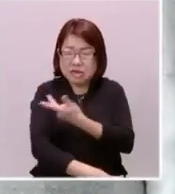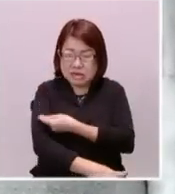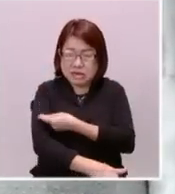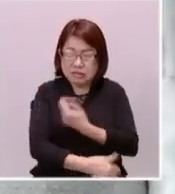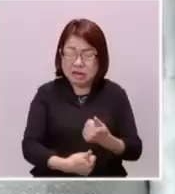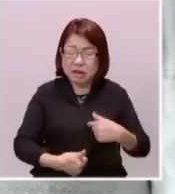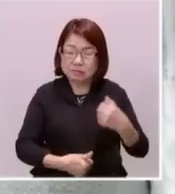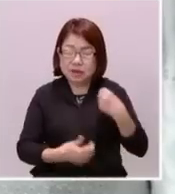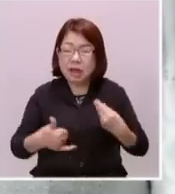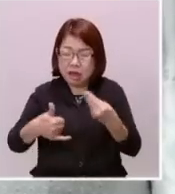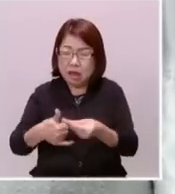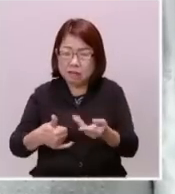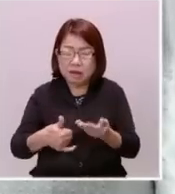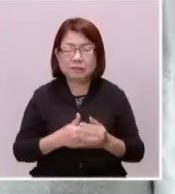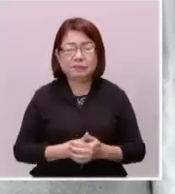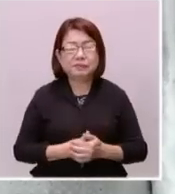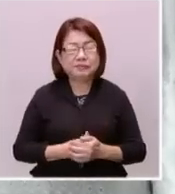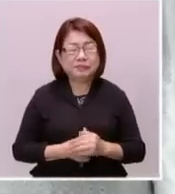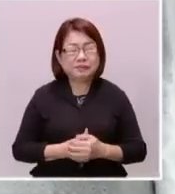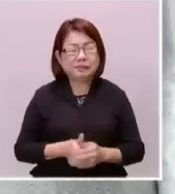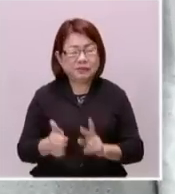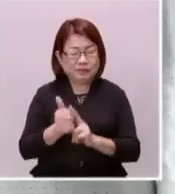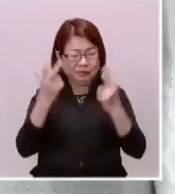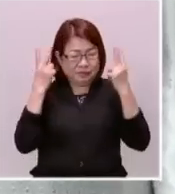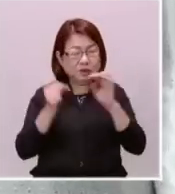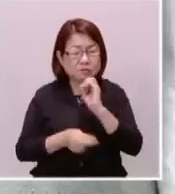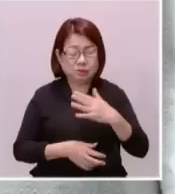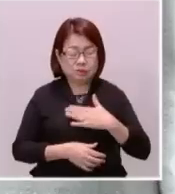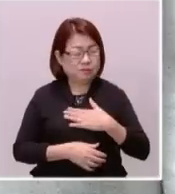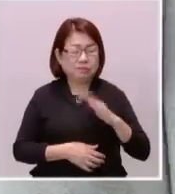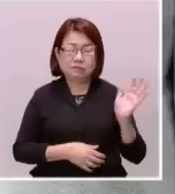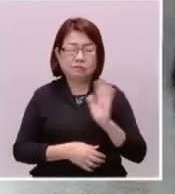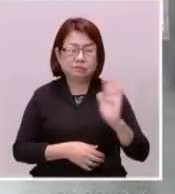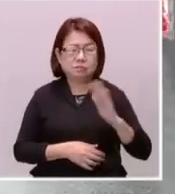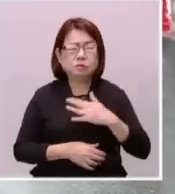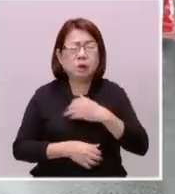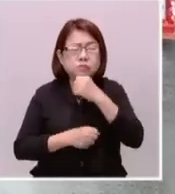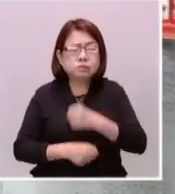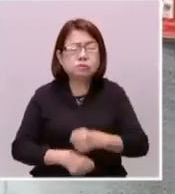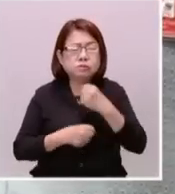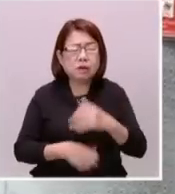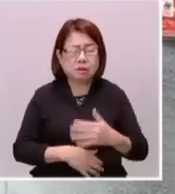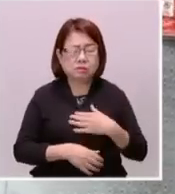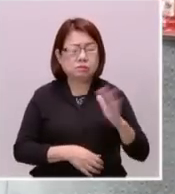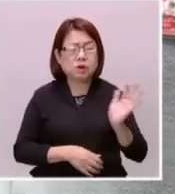งแรกอย่างไรนะเราก็ยืนยันว่าตนเองเนี่ยจะไม่รับการฉีดเพราะอายุมากแล้วนั่นเ